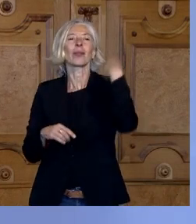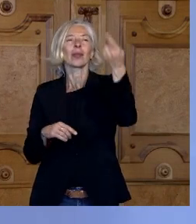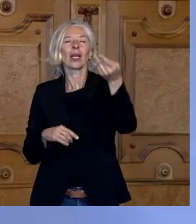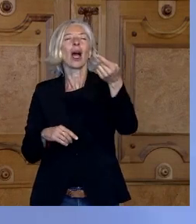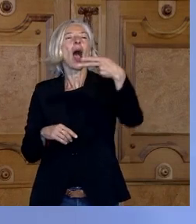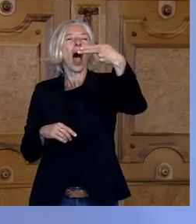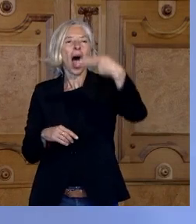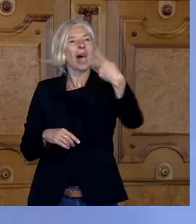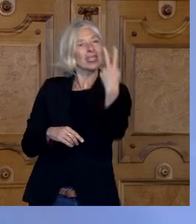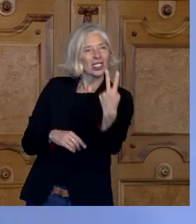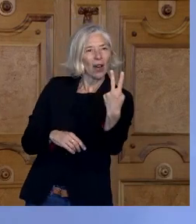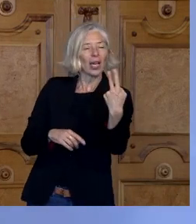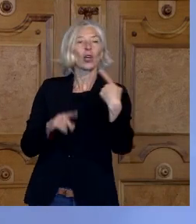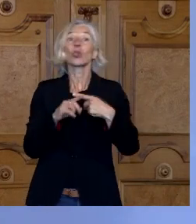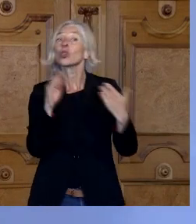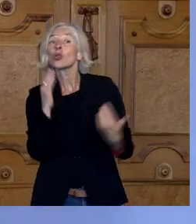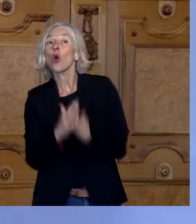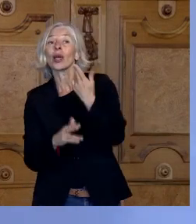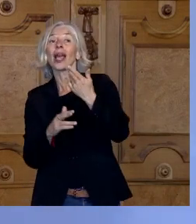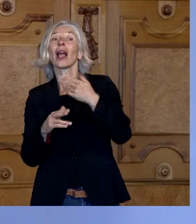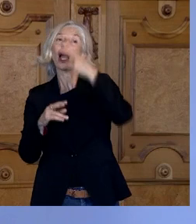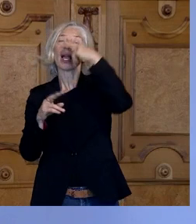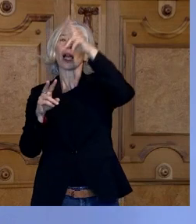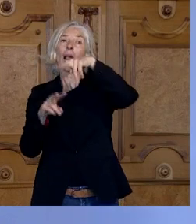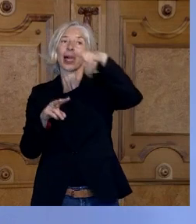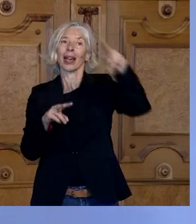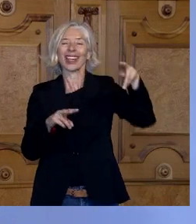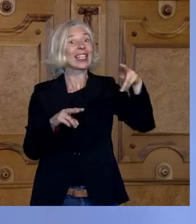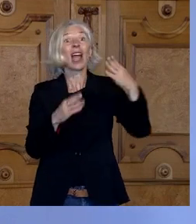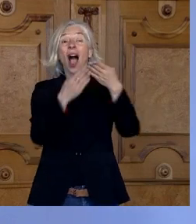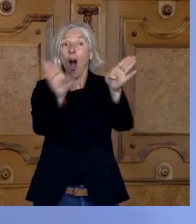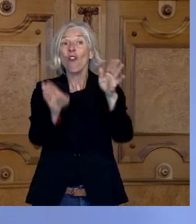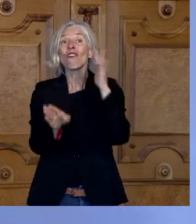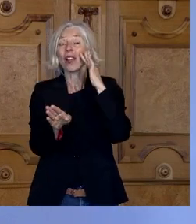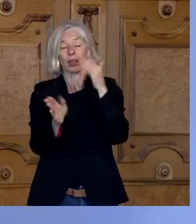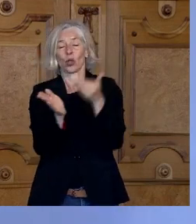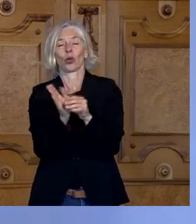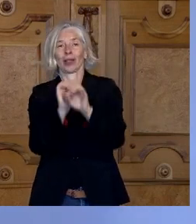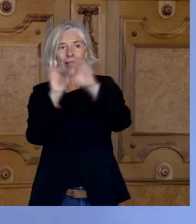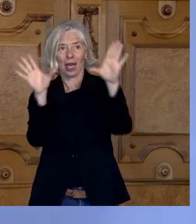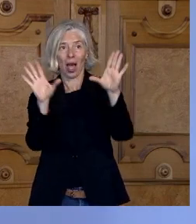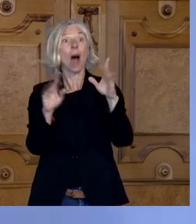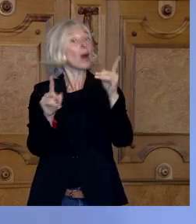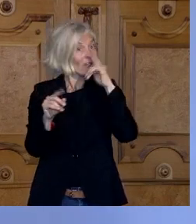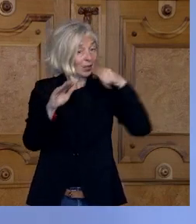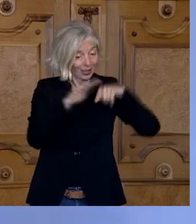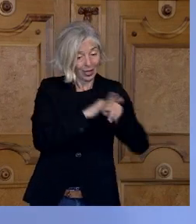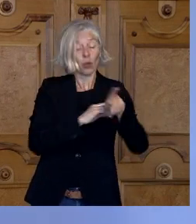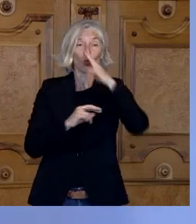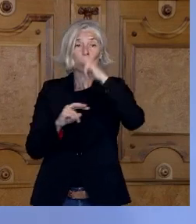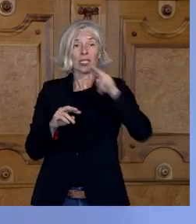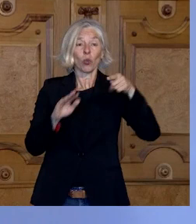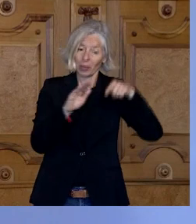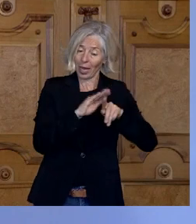genau, wann das Öffnungsdatum sein wird. Auch hier gelten Schutzmaßnahmen, zum Beispiel die Maskenpflicht. Wir werden